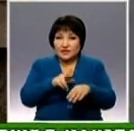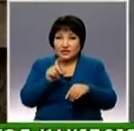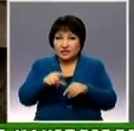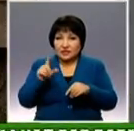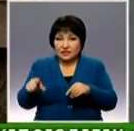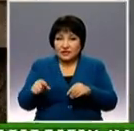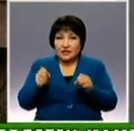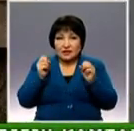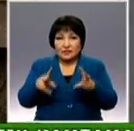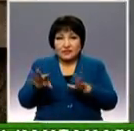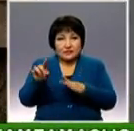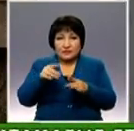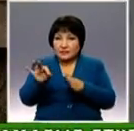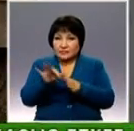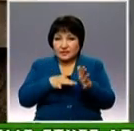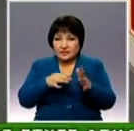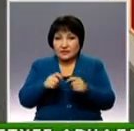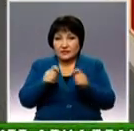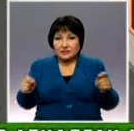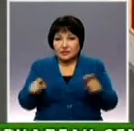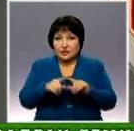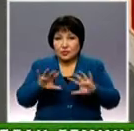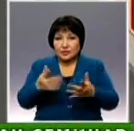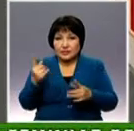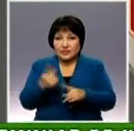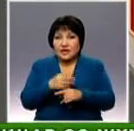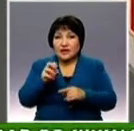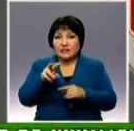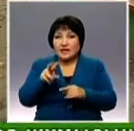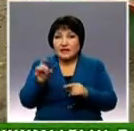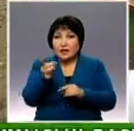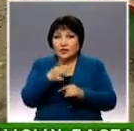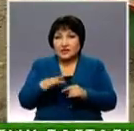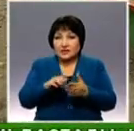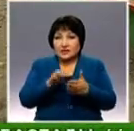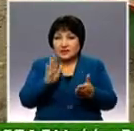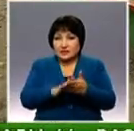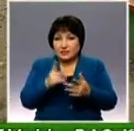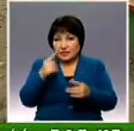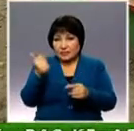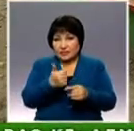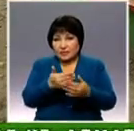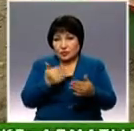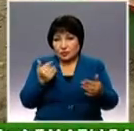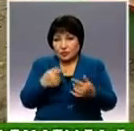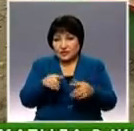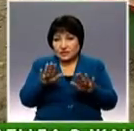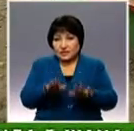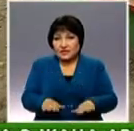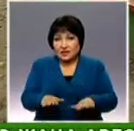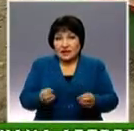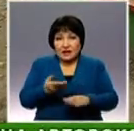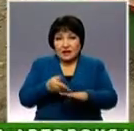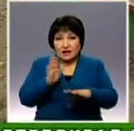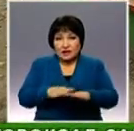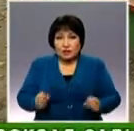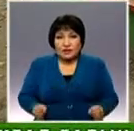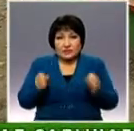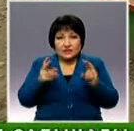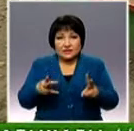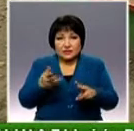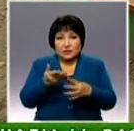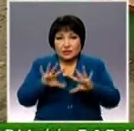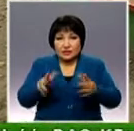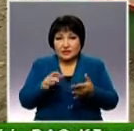бетін ізін суытпай ашуда. Сондай оқиғаның бірі Алмалы ауданында тіркелген. Осыдан бір апта бұрын дәл осы жерде ауыр қылмыстық оқиға тіркелген.